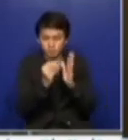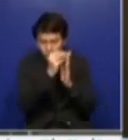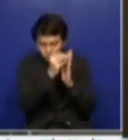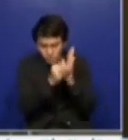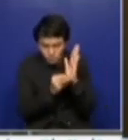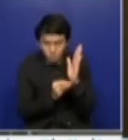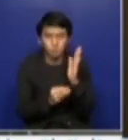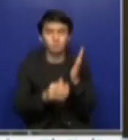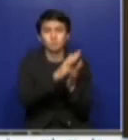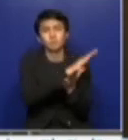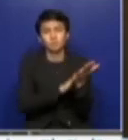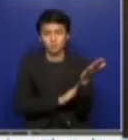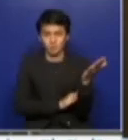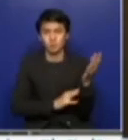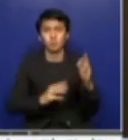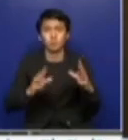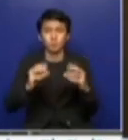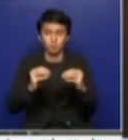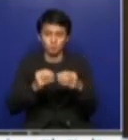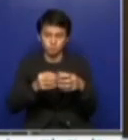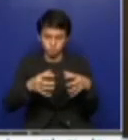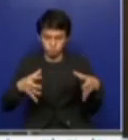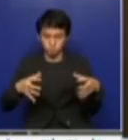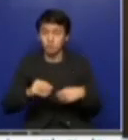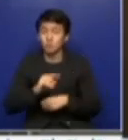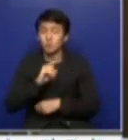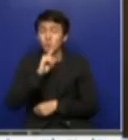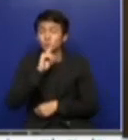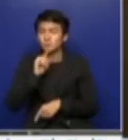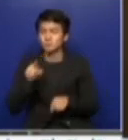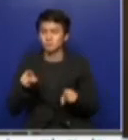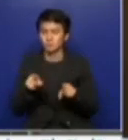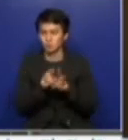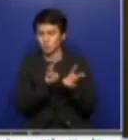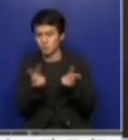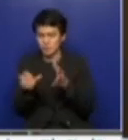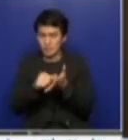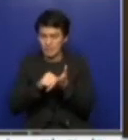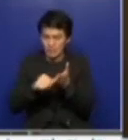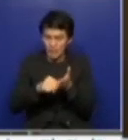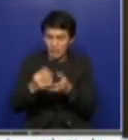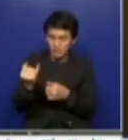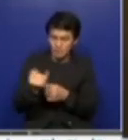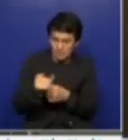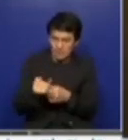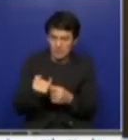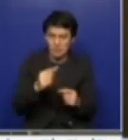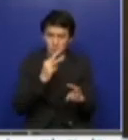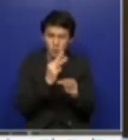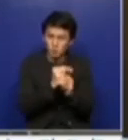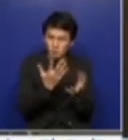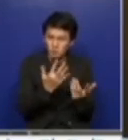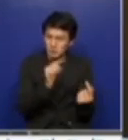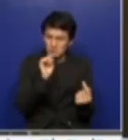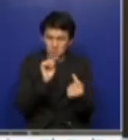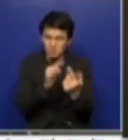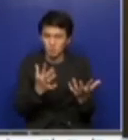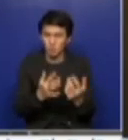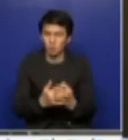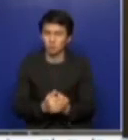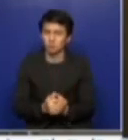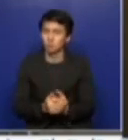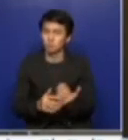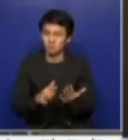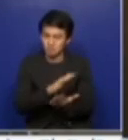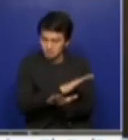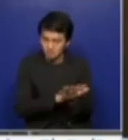ไปทั่วประเทศถ้าไม่หาทางออกที่ดีที่เหมาะสมและตรงจุดประเทศก็จะยิ่งข